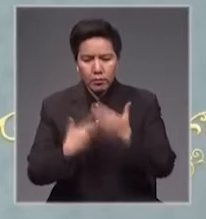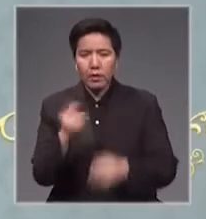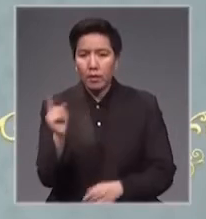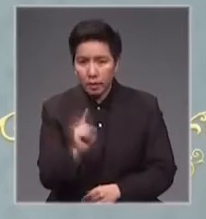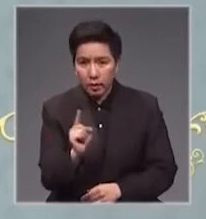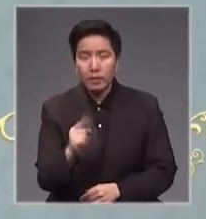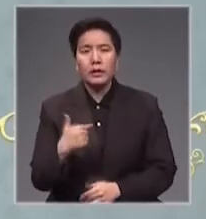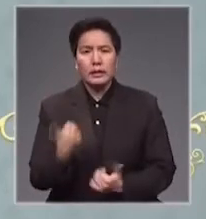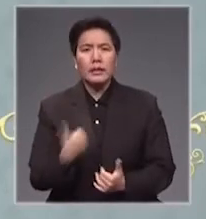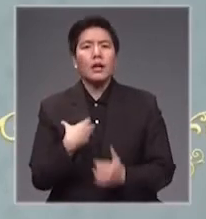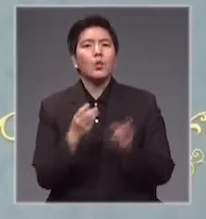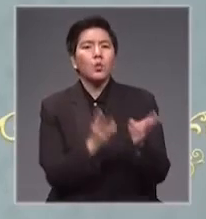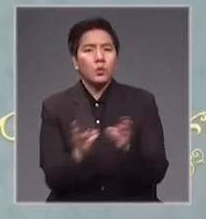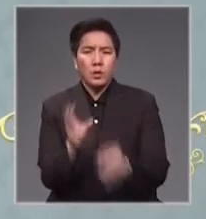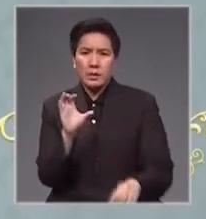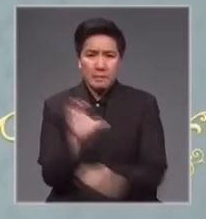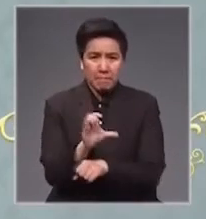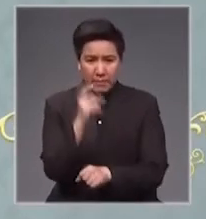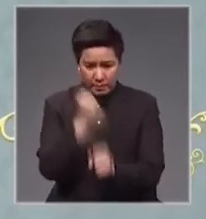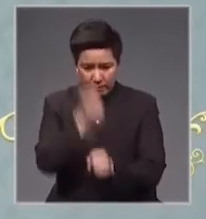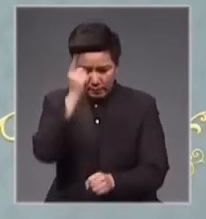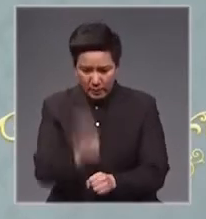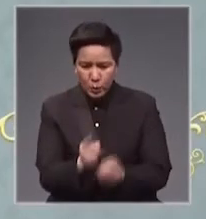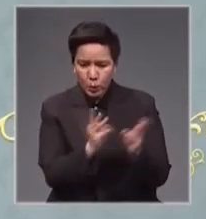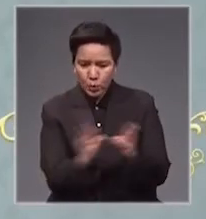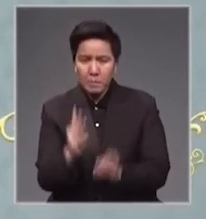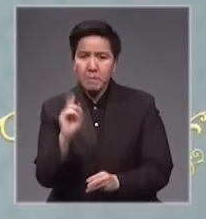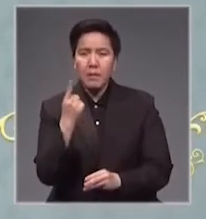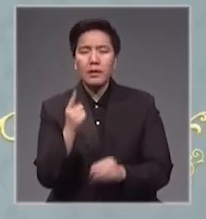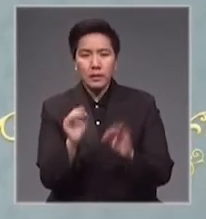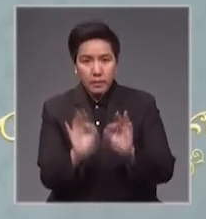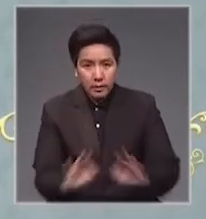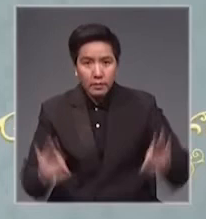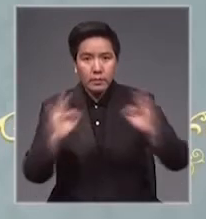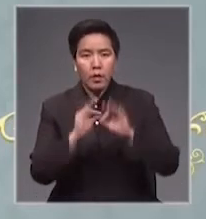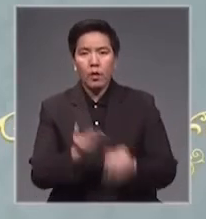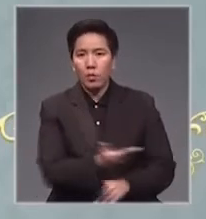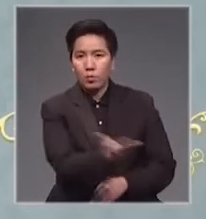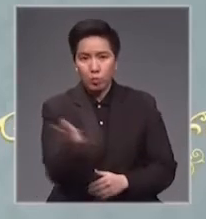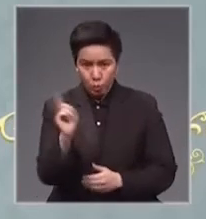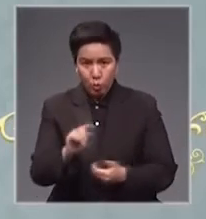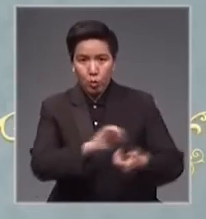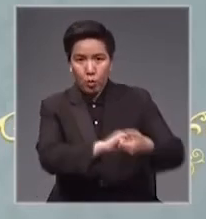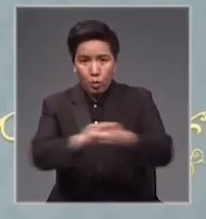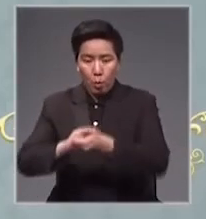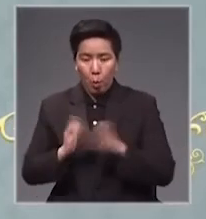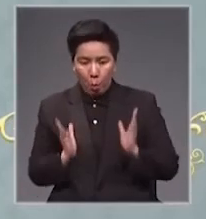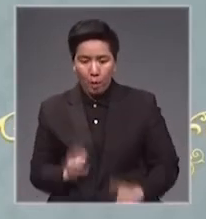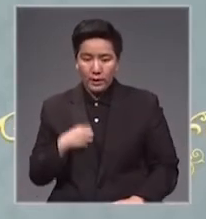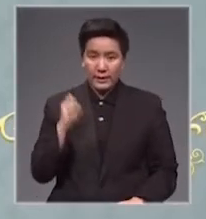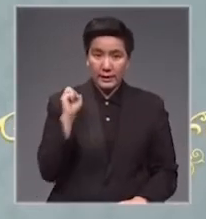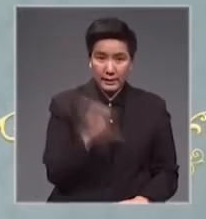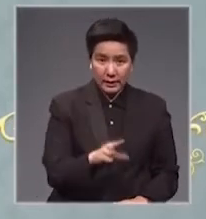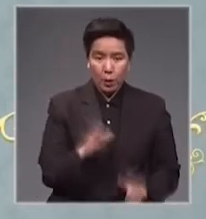ให้มีมาตรการเข้มงวดกวดขันออกมาตรการใหม่ๆซึ่งก็จำเป็นต้องได้รับความร่วมมือจากทั้งผู้ทิ้งผู้เก็บรัฐบาลเ